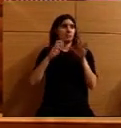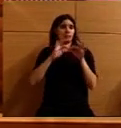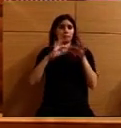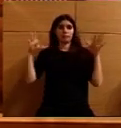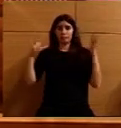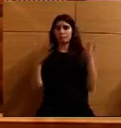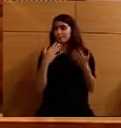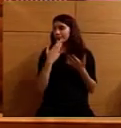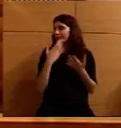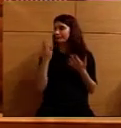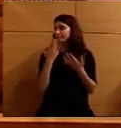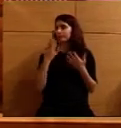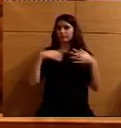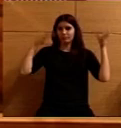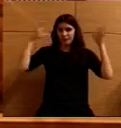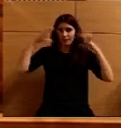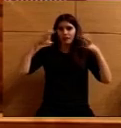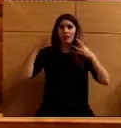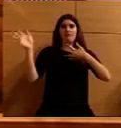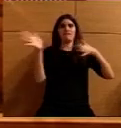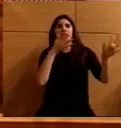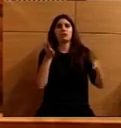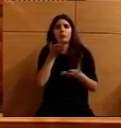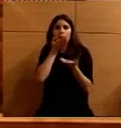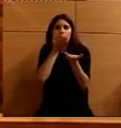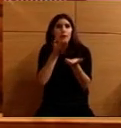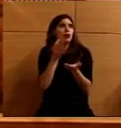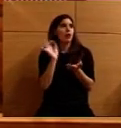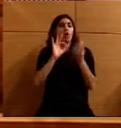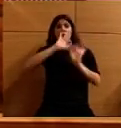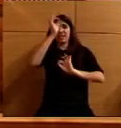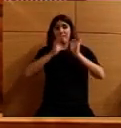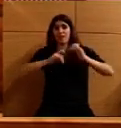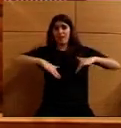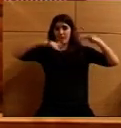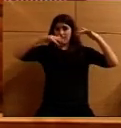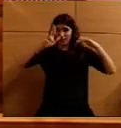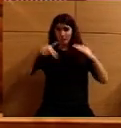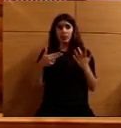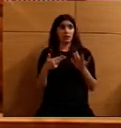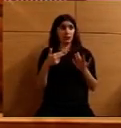desvinculades en les tempestes, el vent o la neu, que també